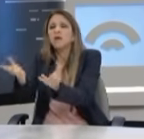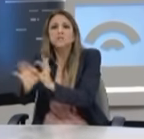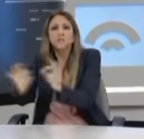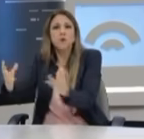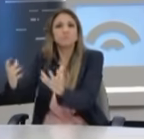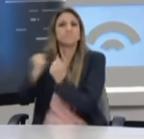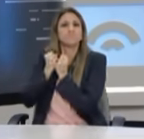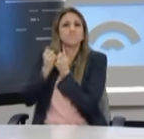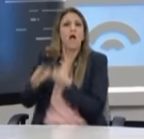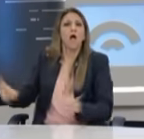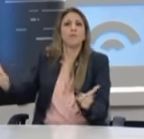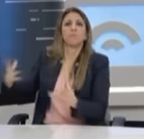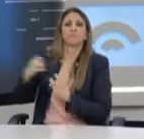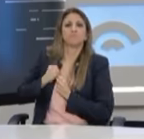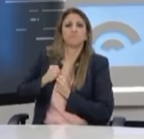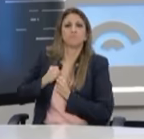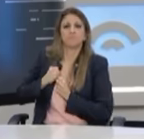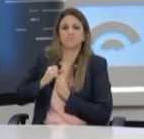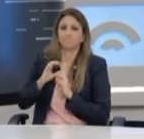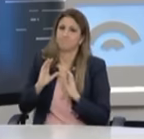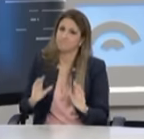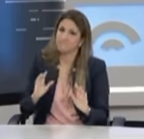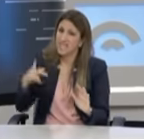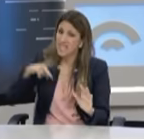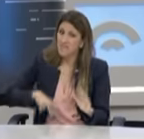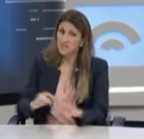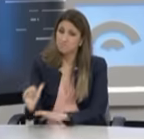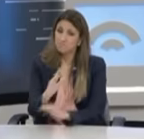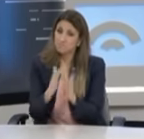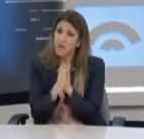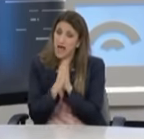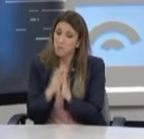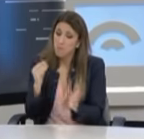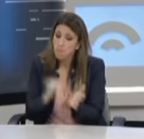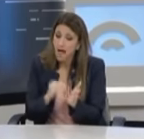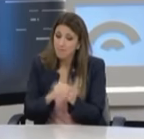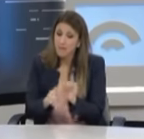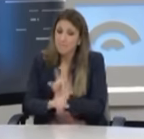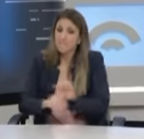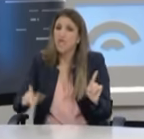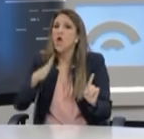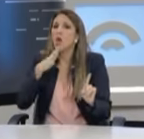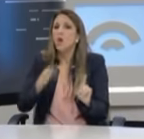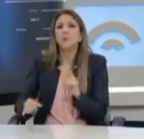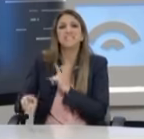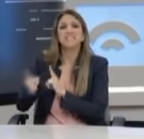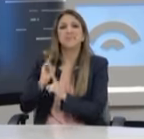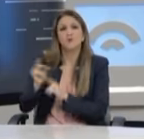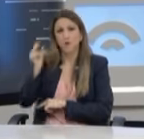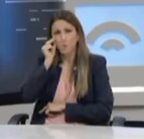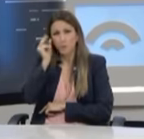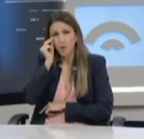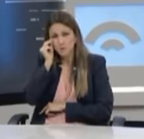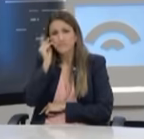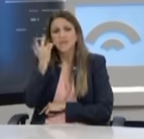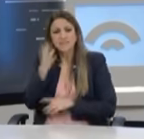Τσίπρα. Και εύχομαι ειλικρινά να μην το επαναλάβετε και σήμερα, ότι η Συμφωνία των Πρεσπών